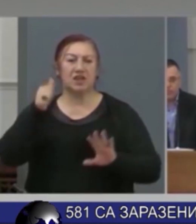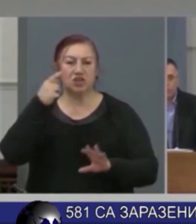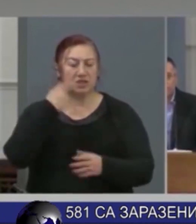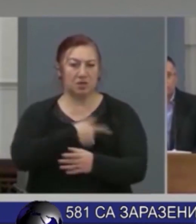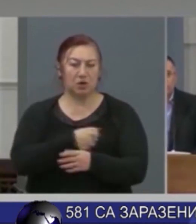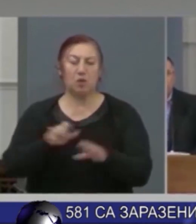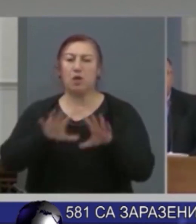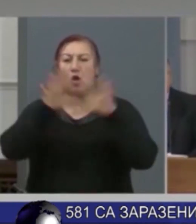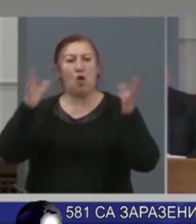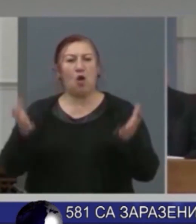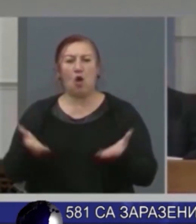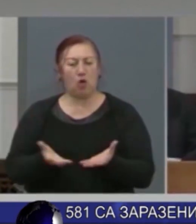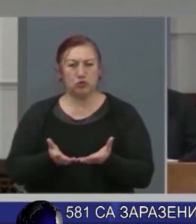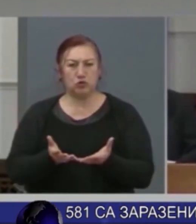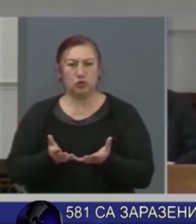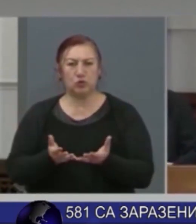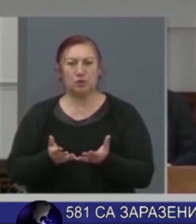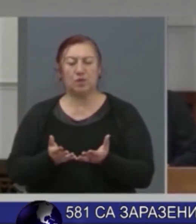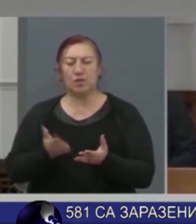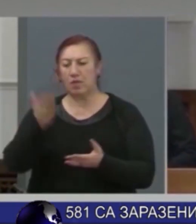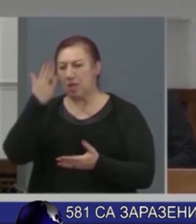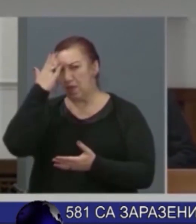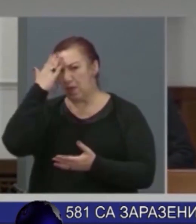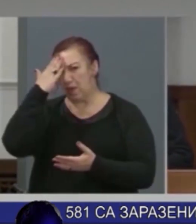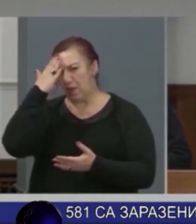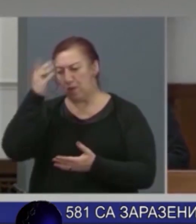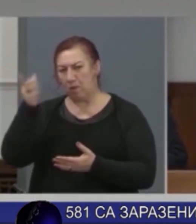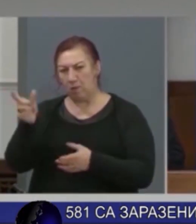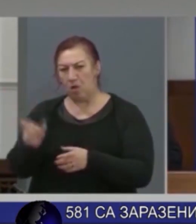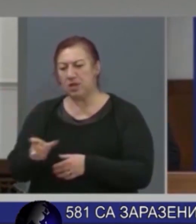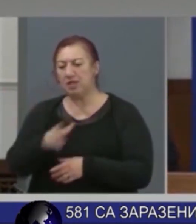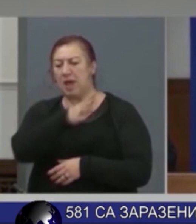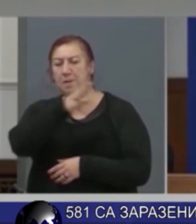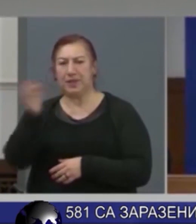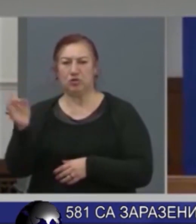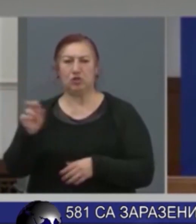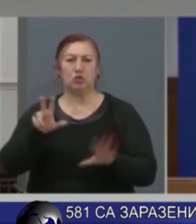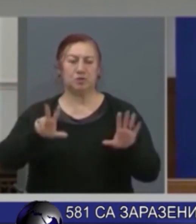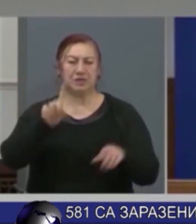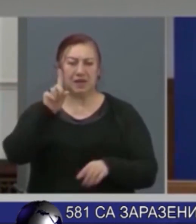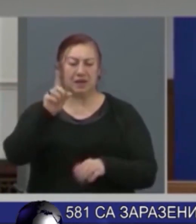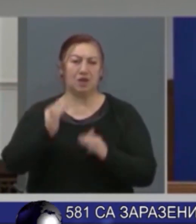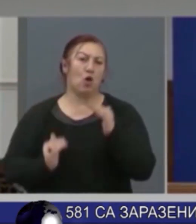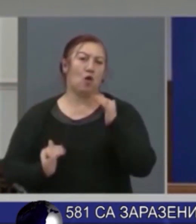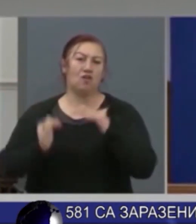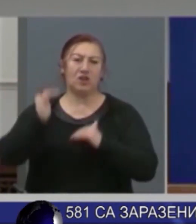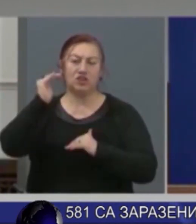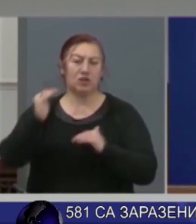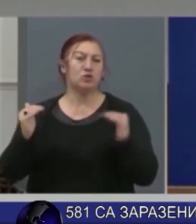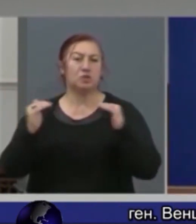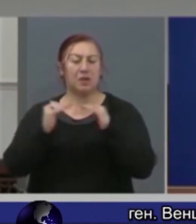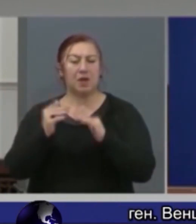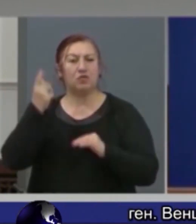Общо заболелите са 581, увеличението спрямо вчера е 2